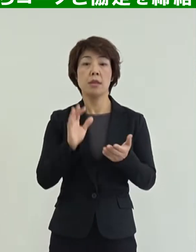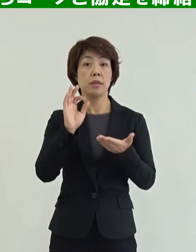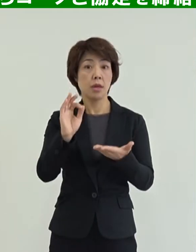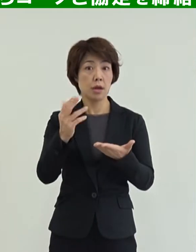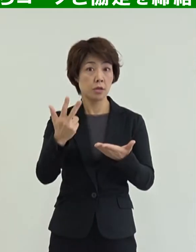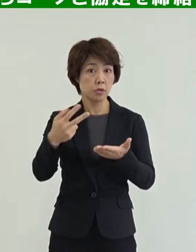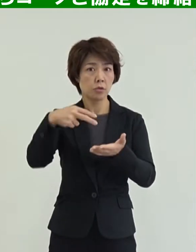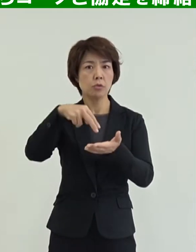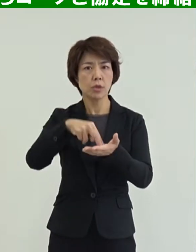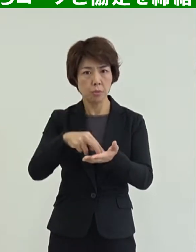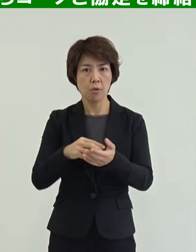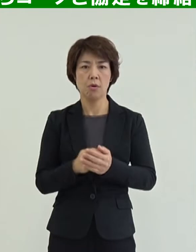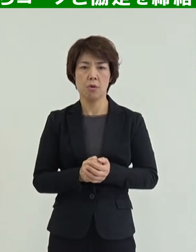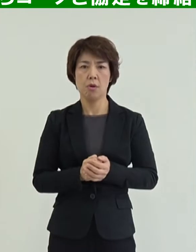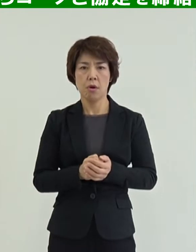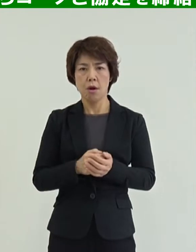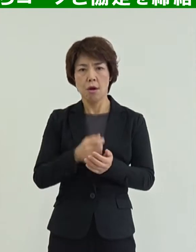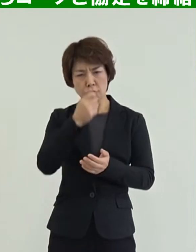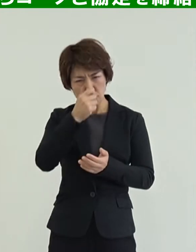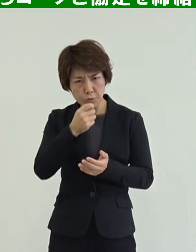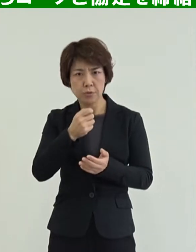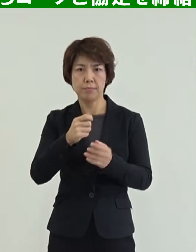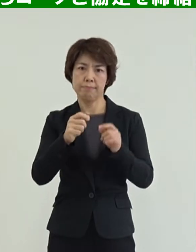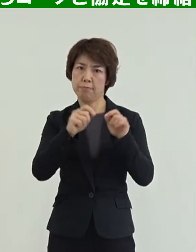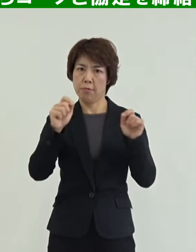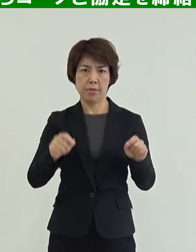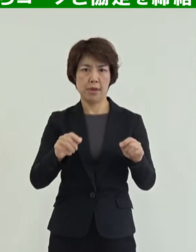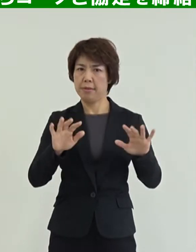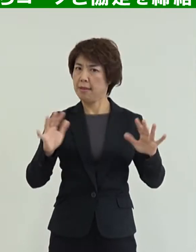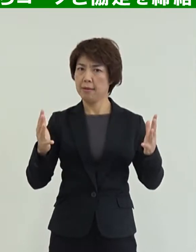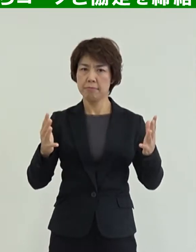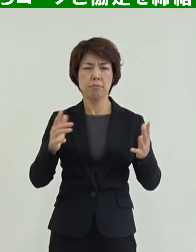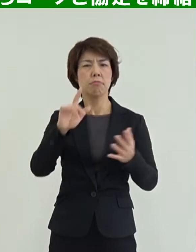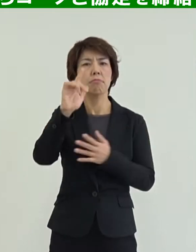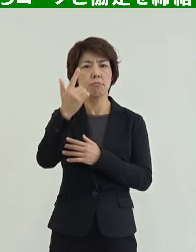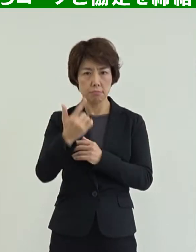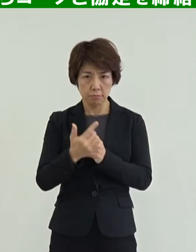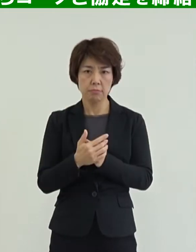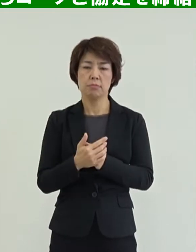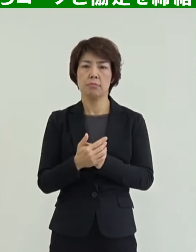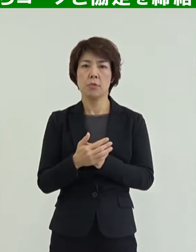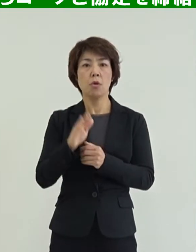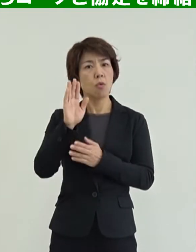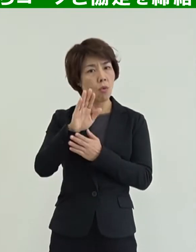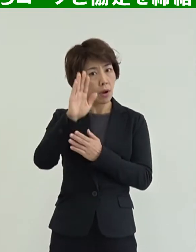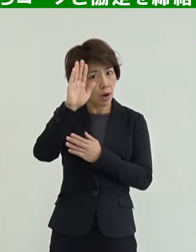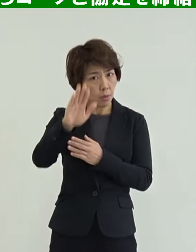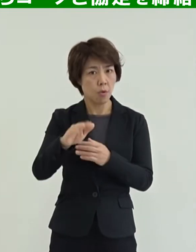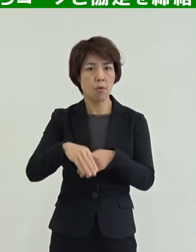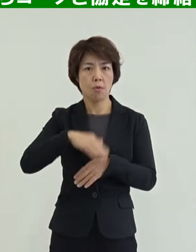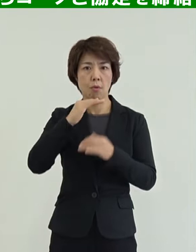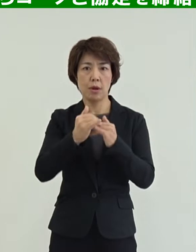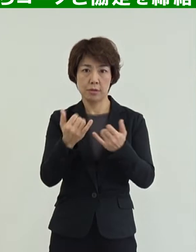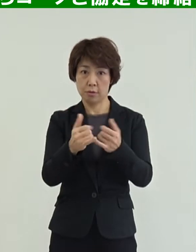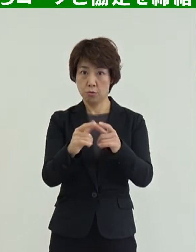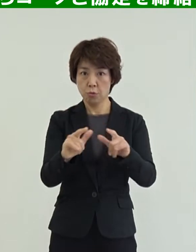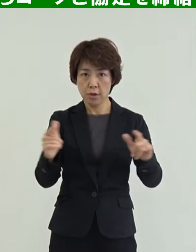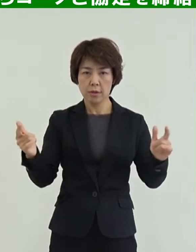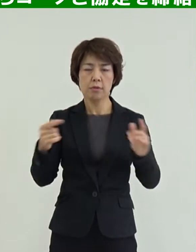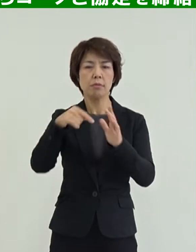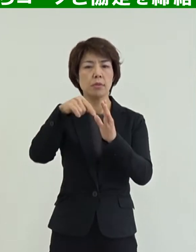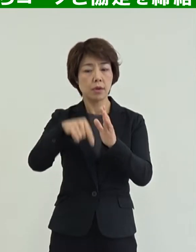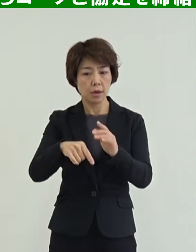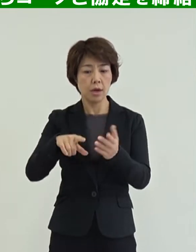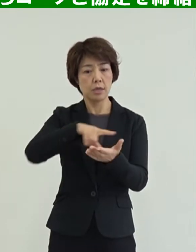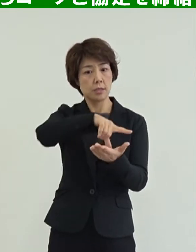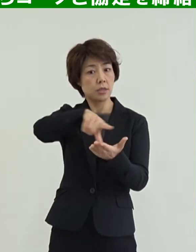てもまだまだあの十分ではないと思っておりますがこれからさらに高齢化が進展をしていく中で地域